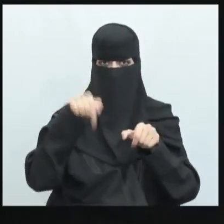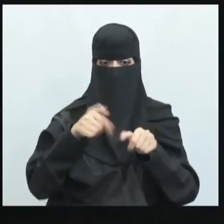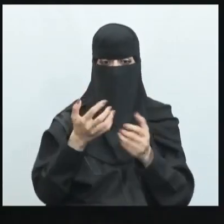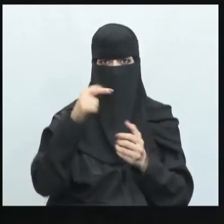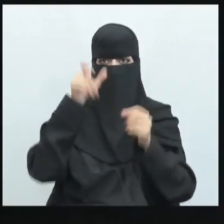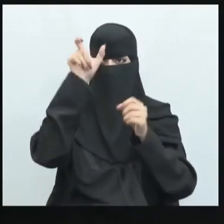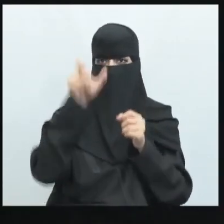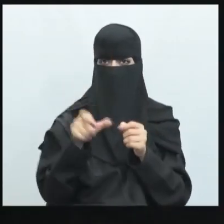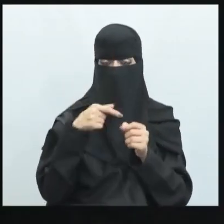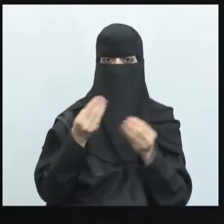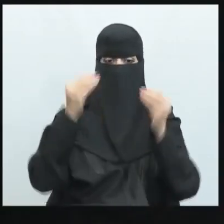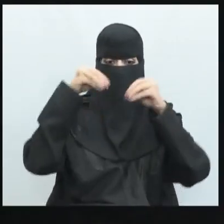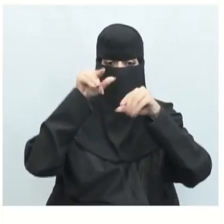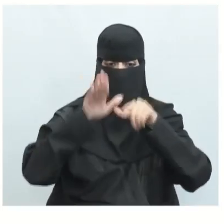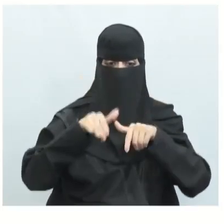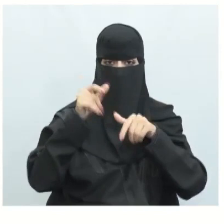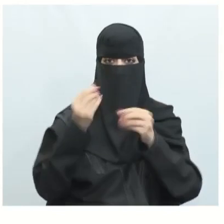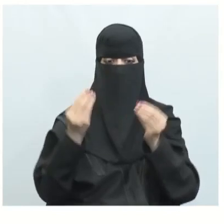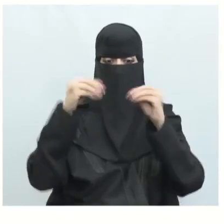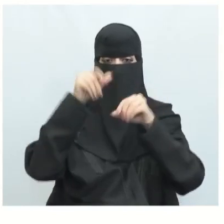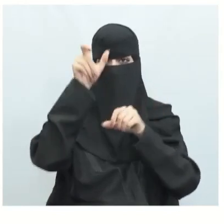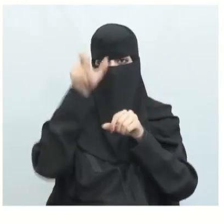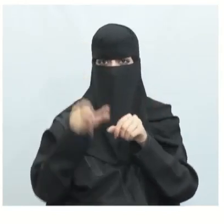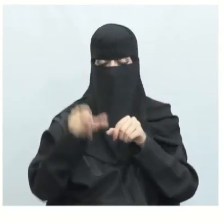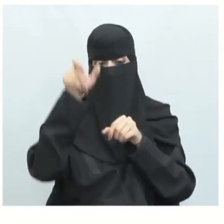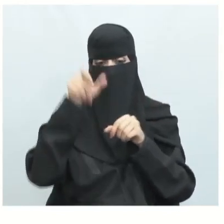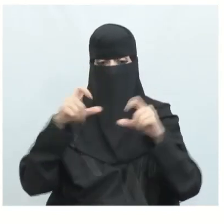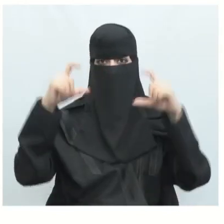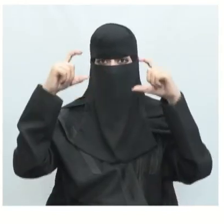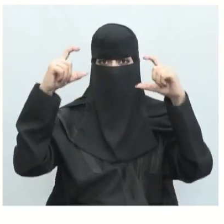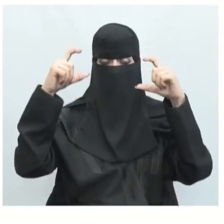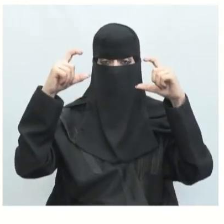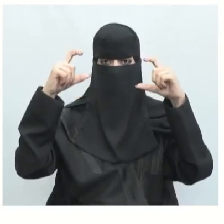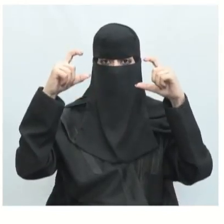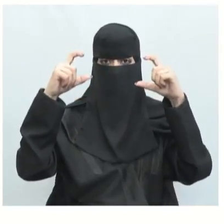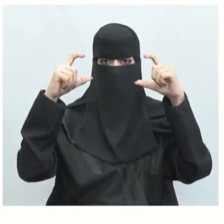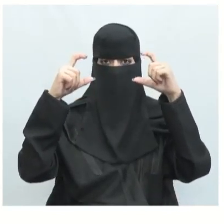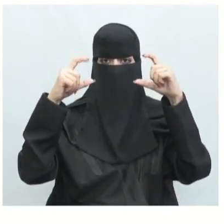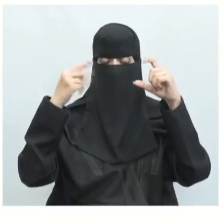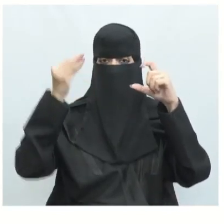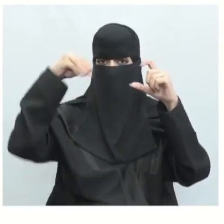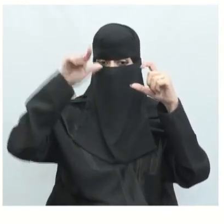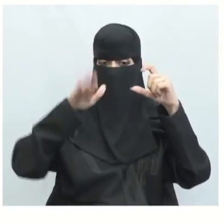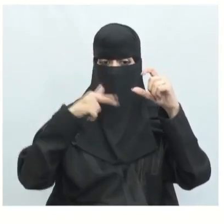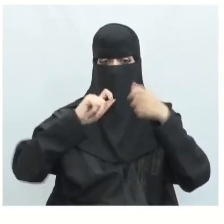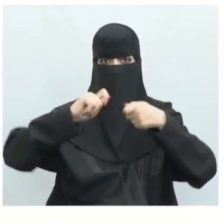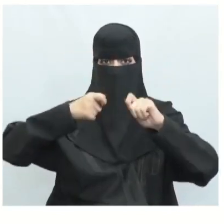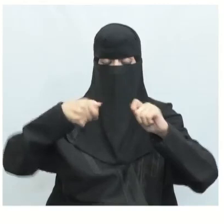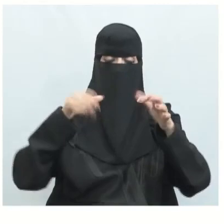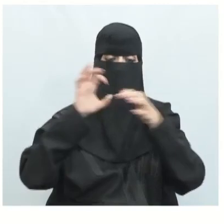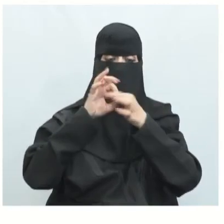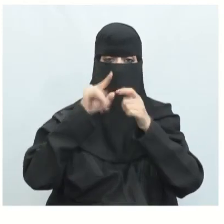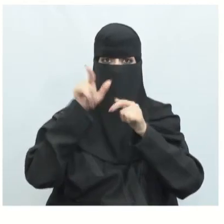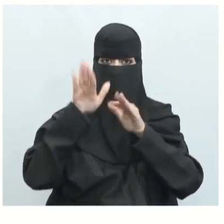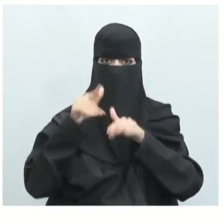هي قائمه تحتوي القائمه وضعنا بدايه قوس قائمه تحتوي على ماذا على العقد المتصله